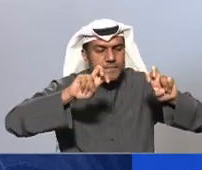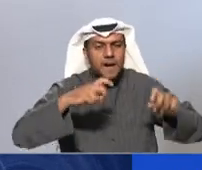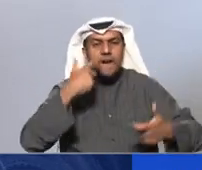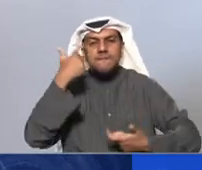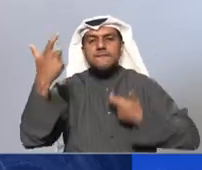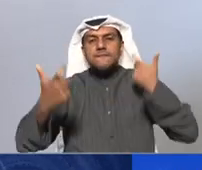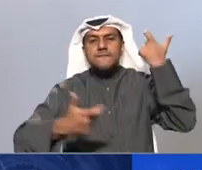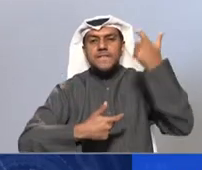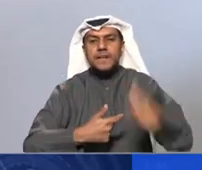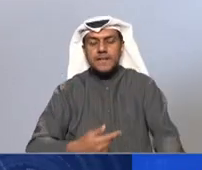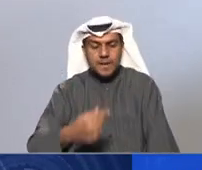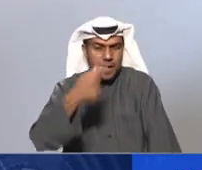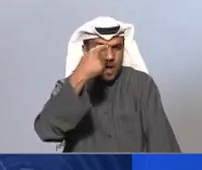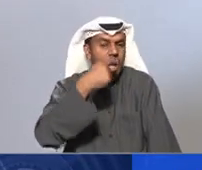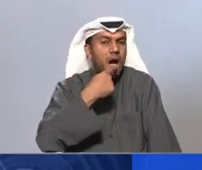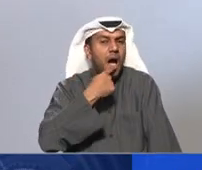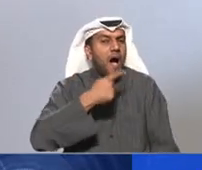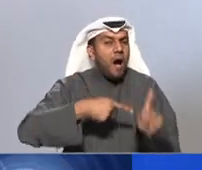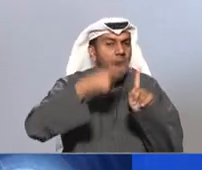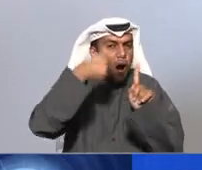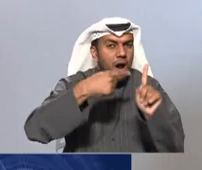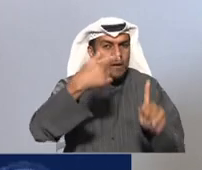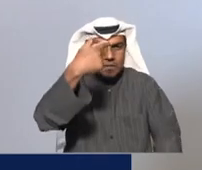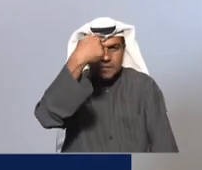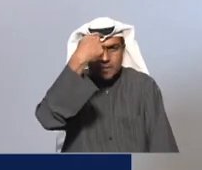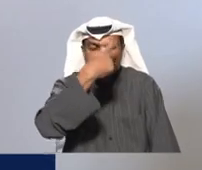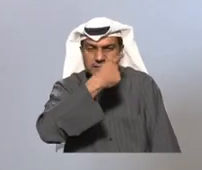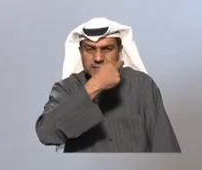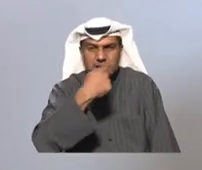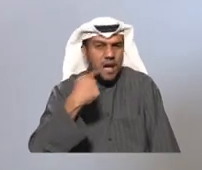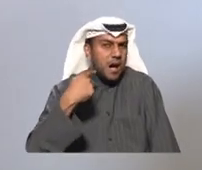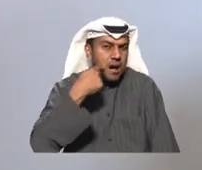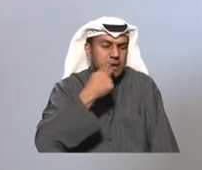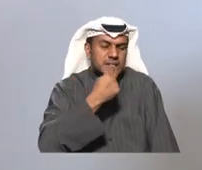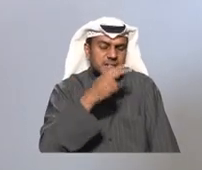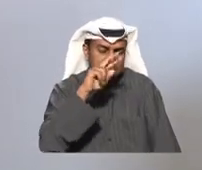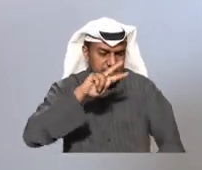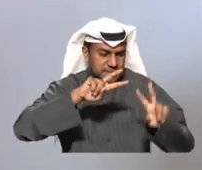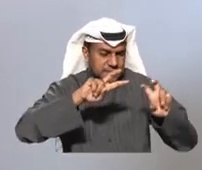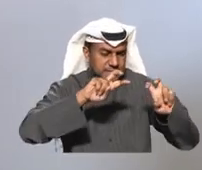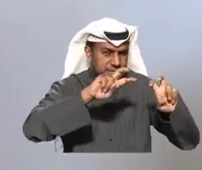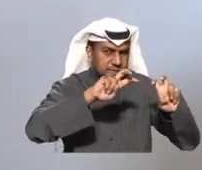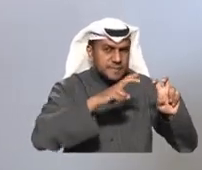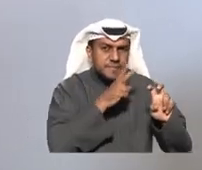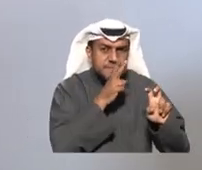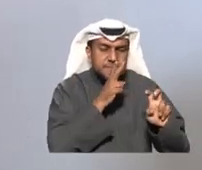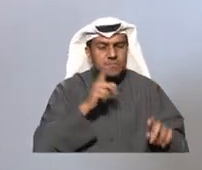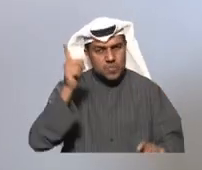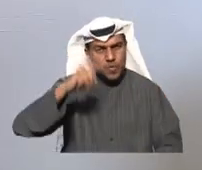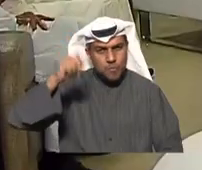تم فحصها جميعا وتم التعامل مع نتائجها حسب الإجراءات التي أطلعكم عليها بشكل يومي.